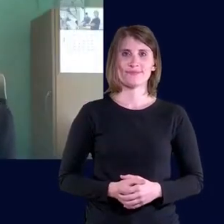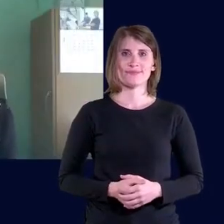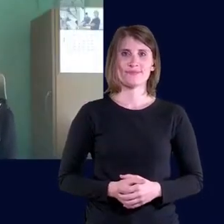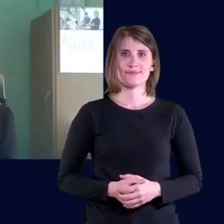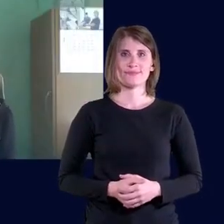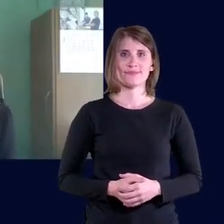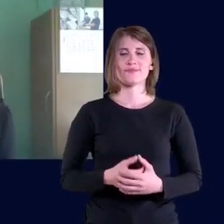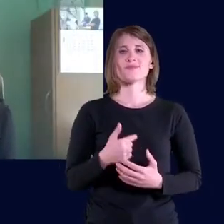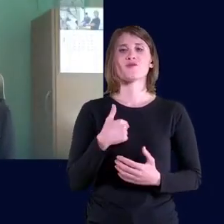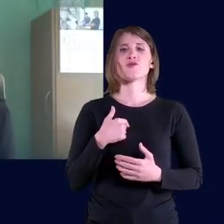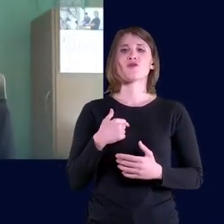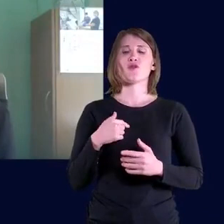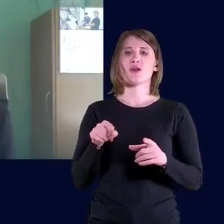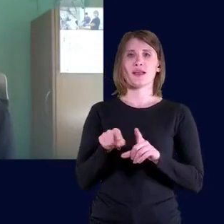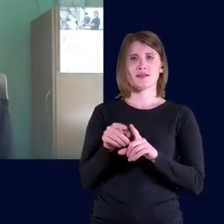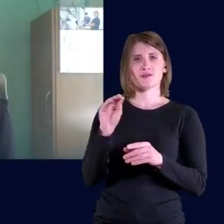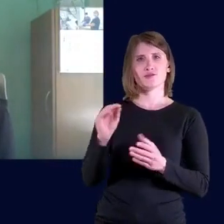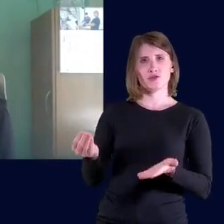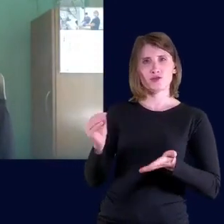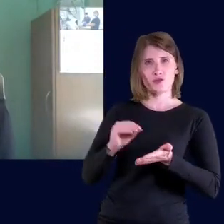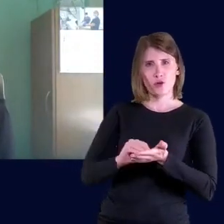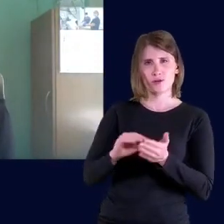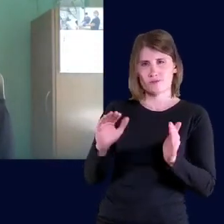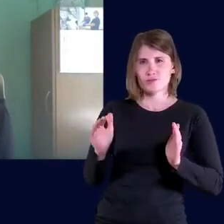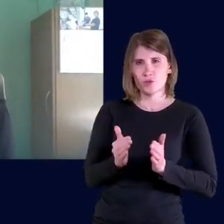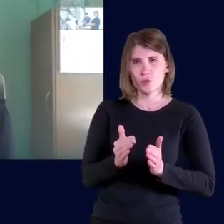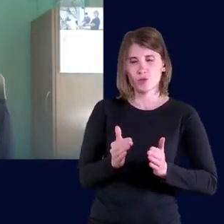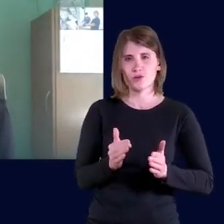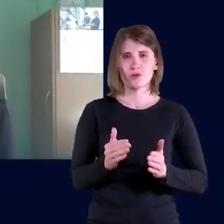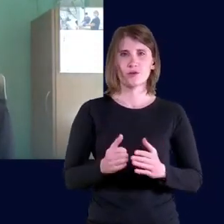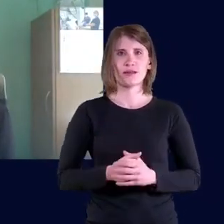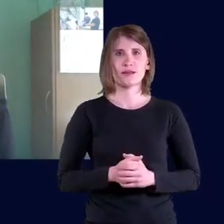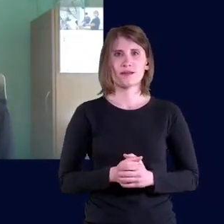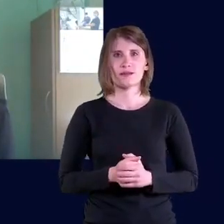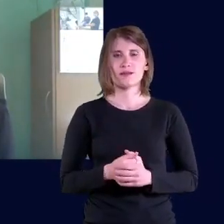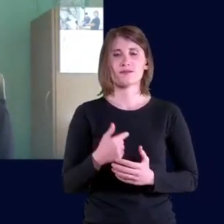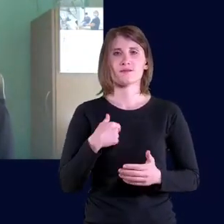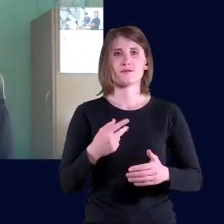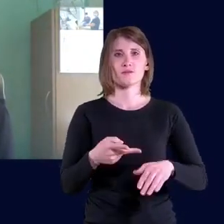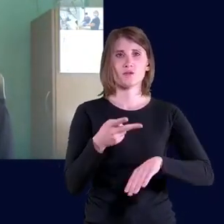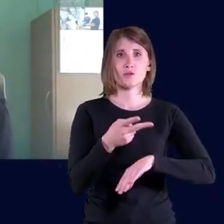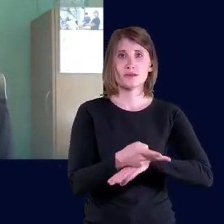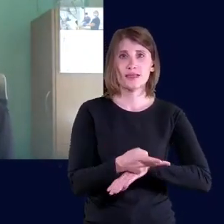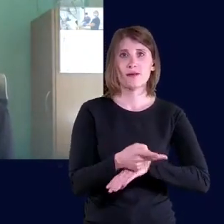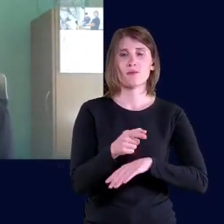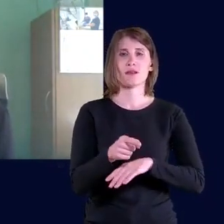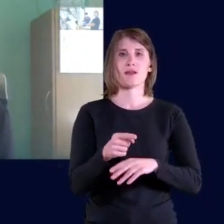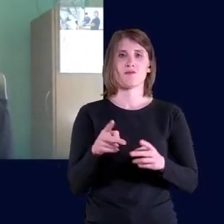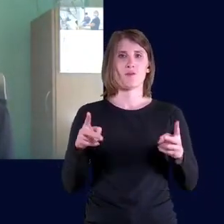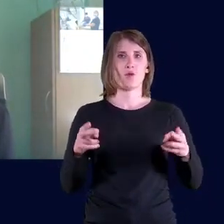jeszcze tylko krótko odniosę do domu meble dostępne w